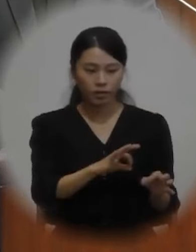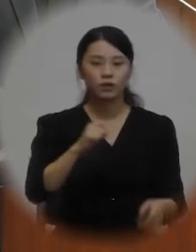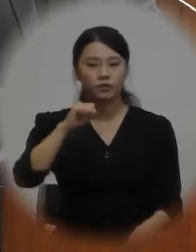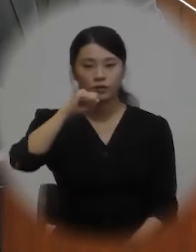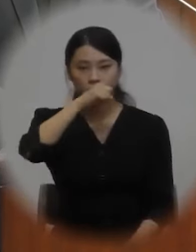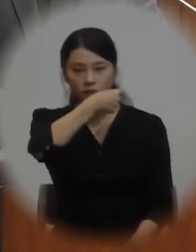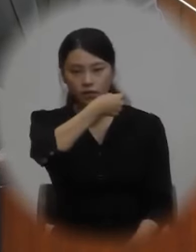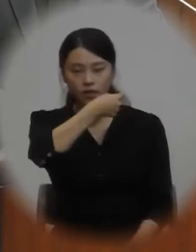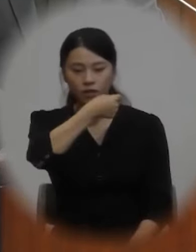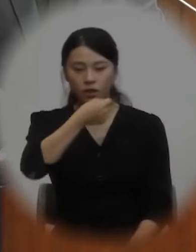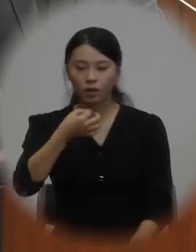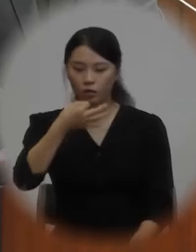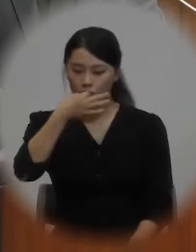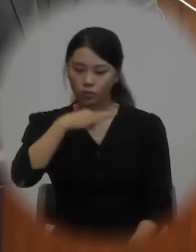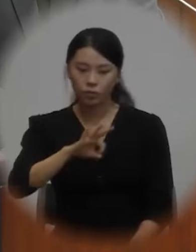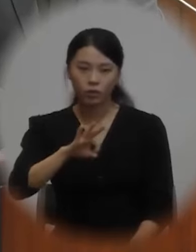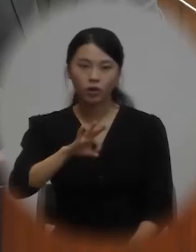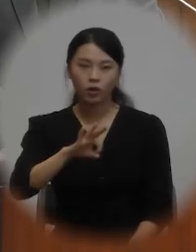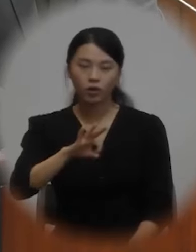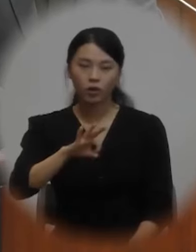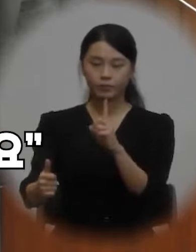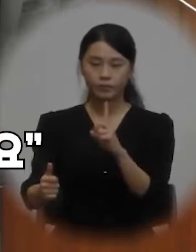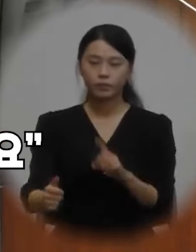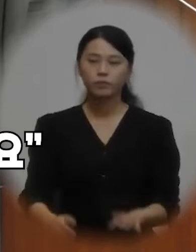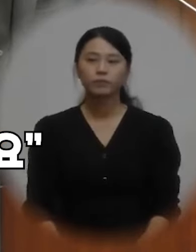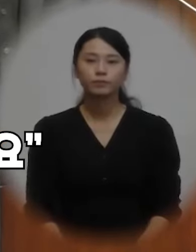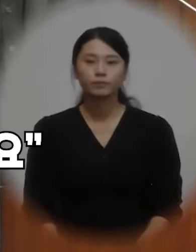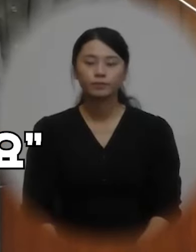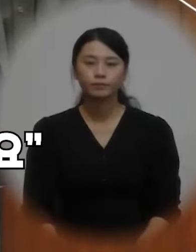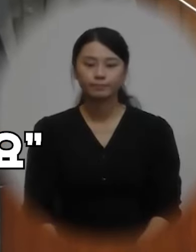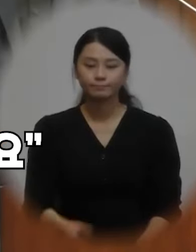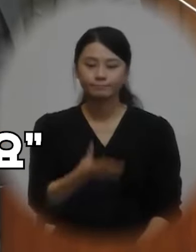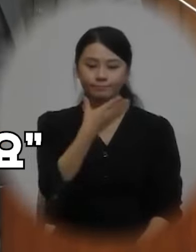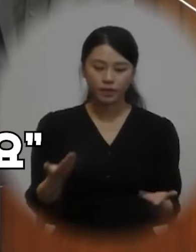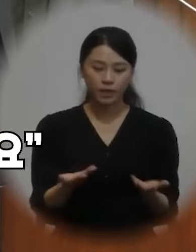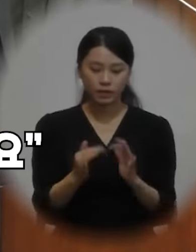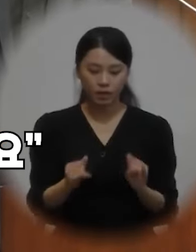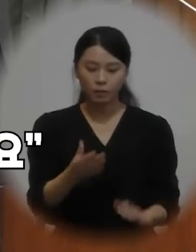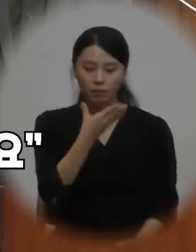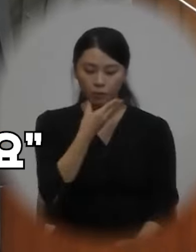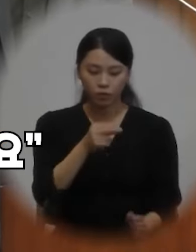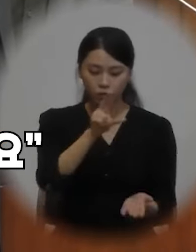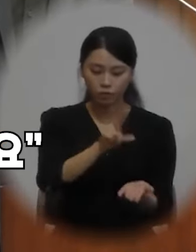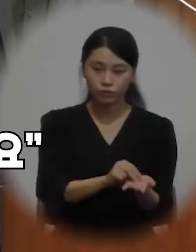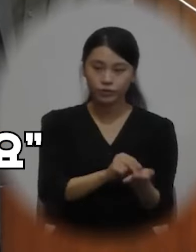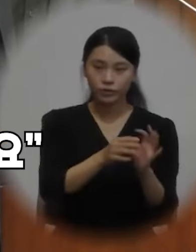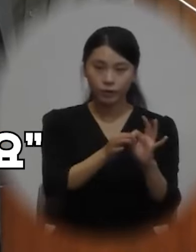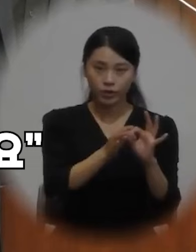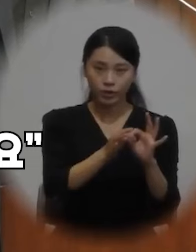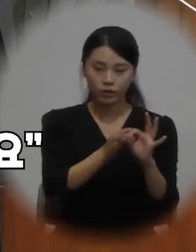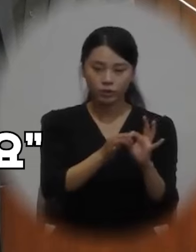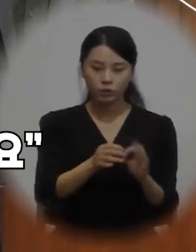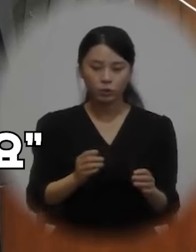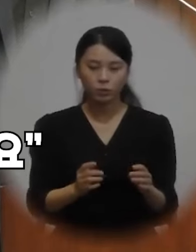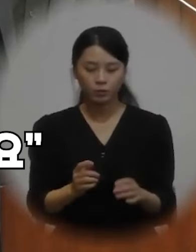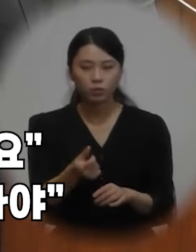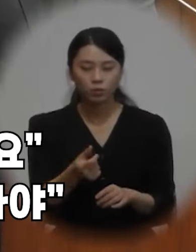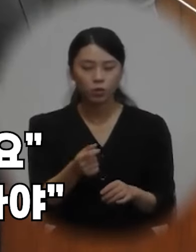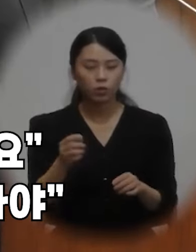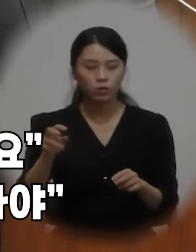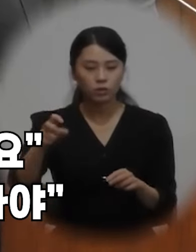좀 효율성 뭐 이런 것에 대해서 어떻게 생각하십니까? 복지 문제에 대해서는 좀더 과감한 투자가 필요하다고